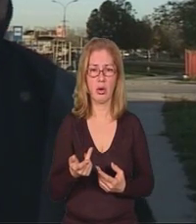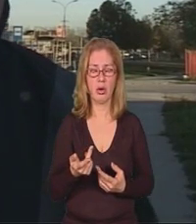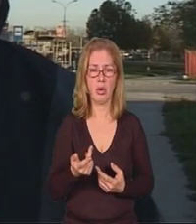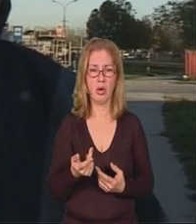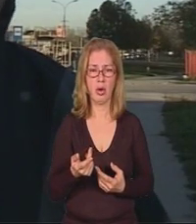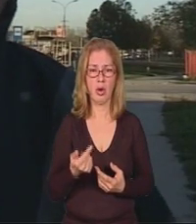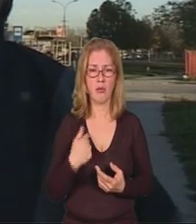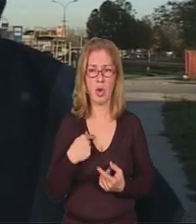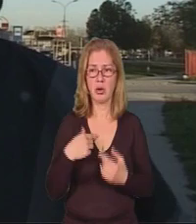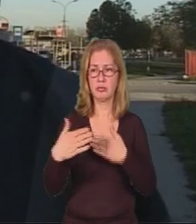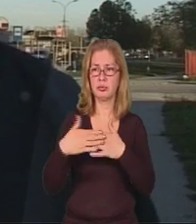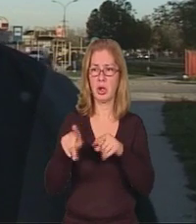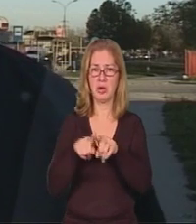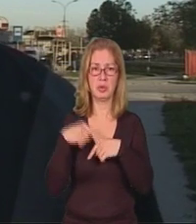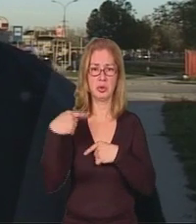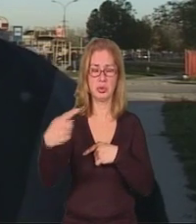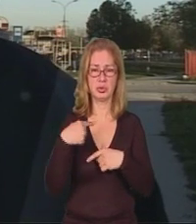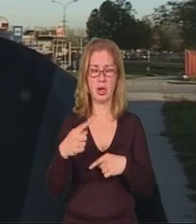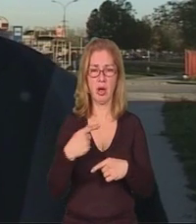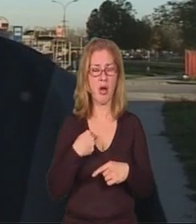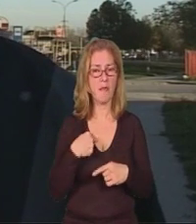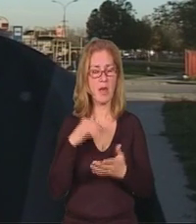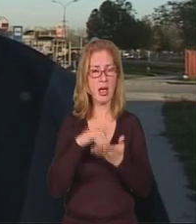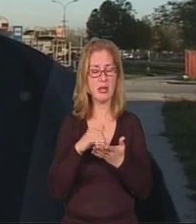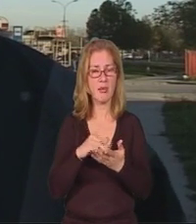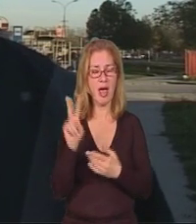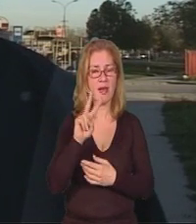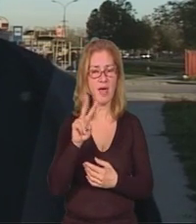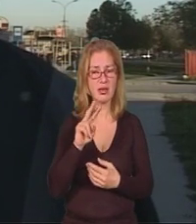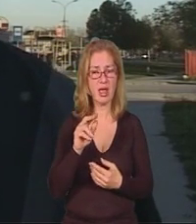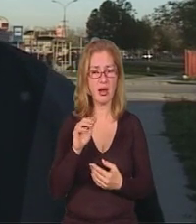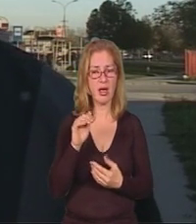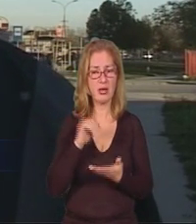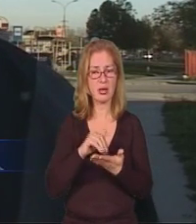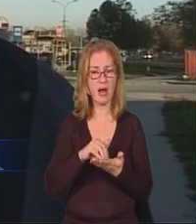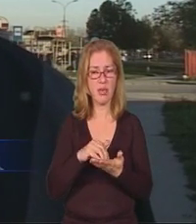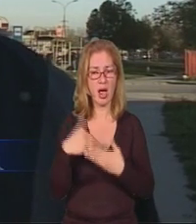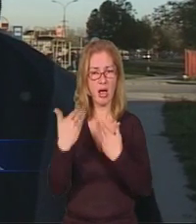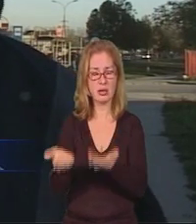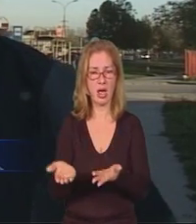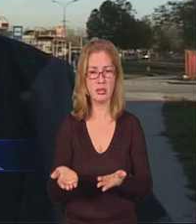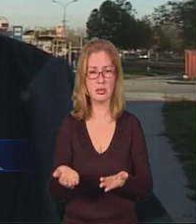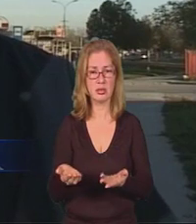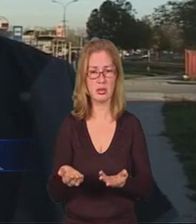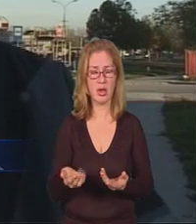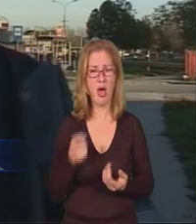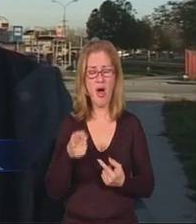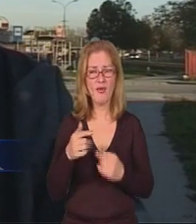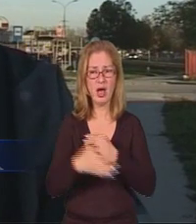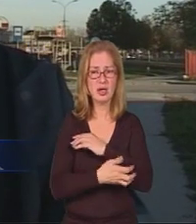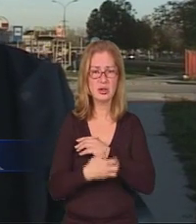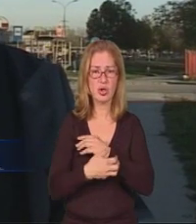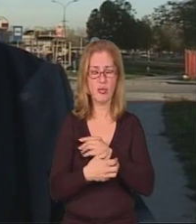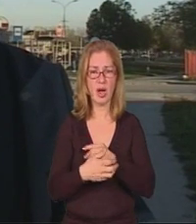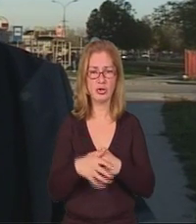šta ja znam. I mi se poredimo sa njima. Ja lično mislim da bi neophodno trebalo dati Veterniku neke... Plus toga, ovo je